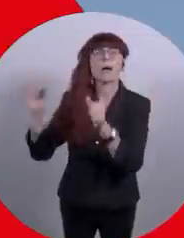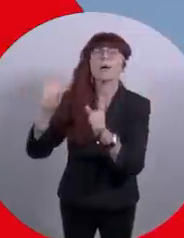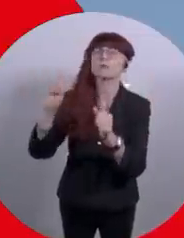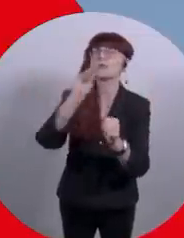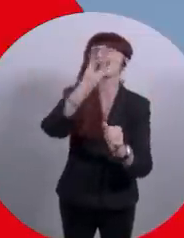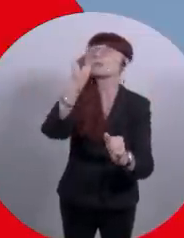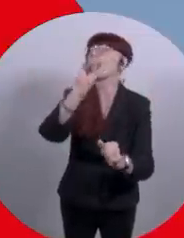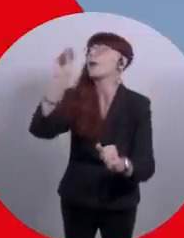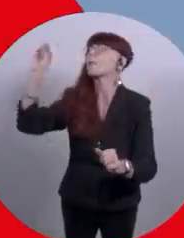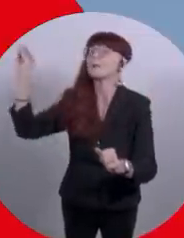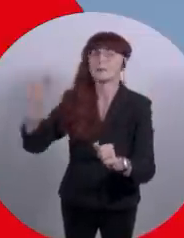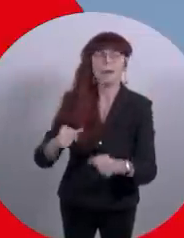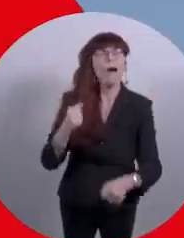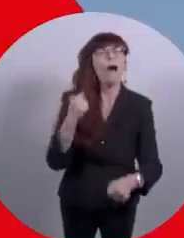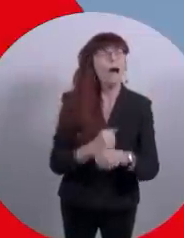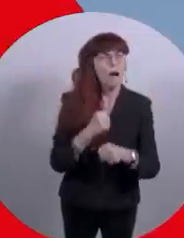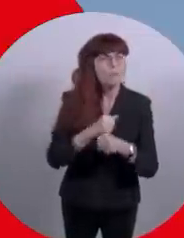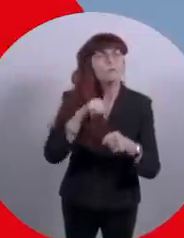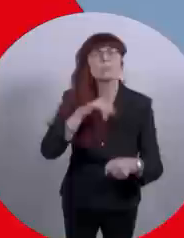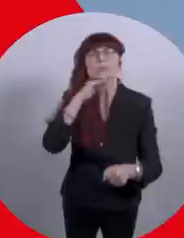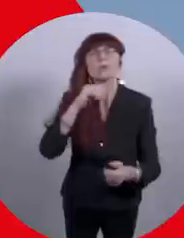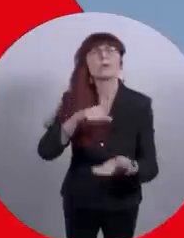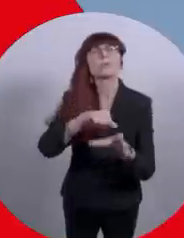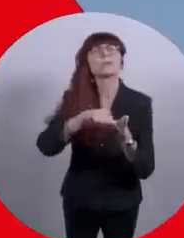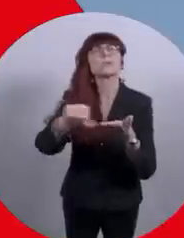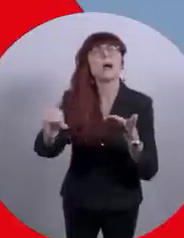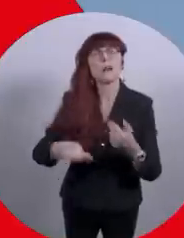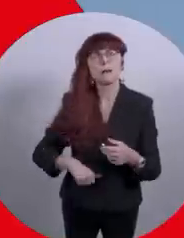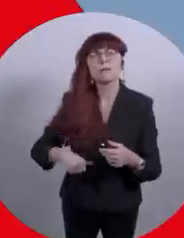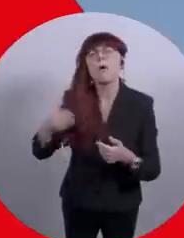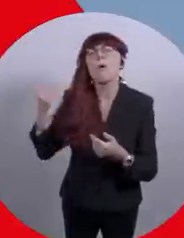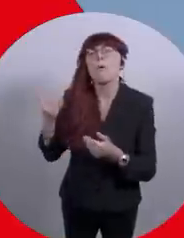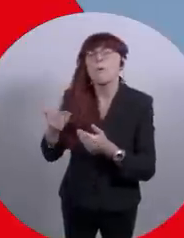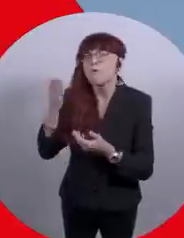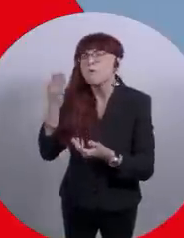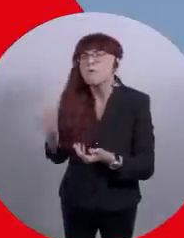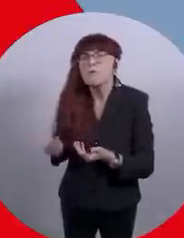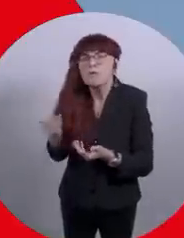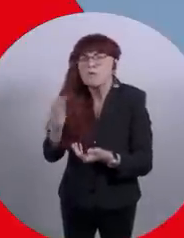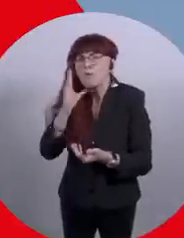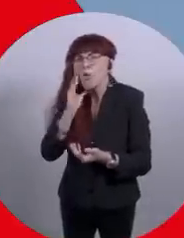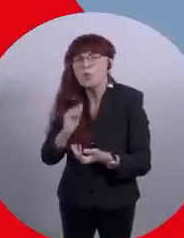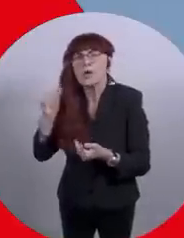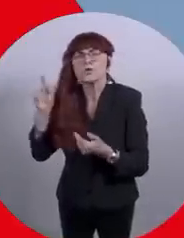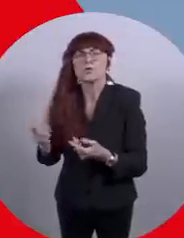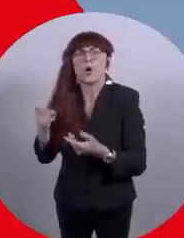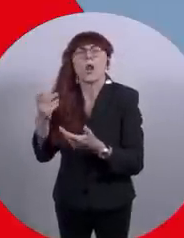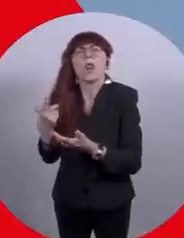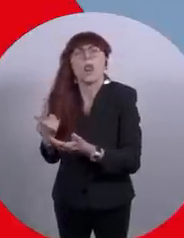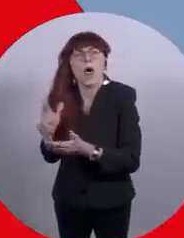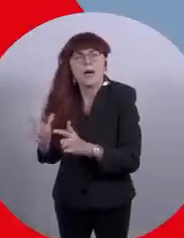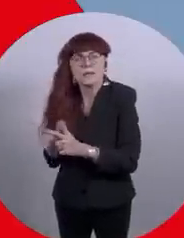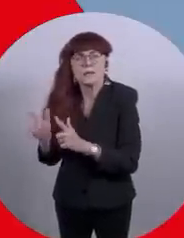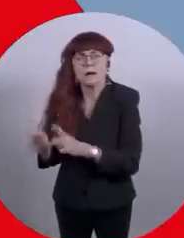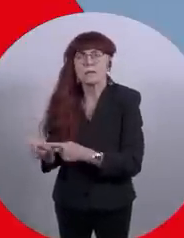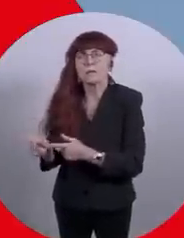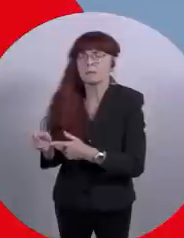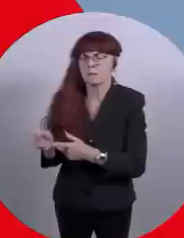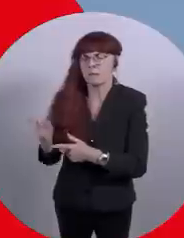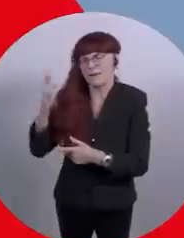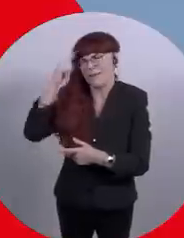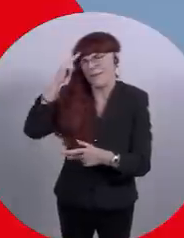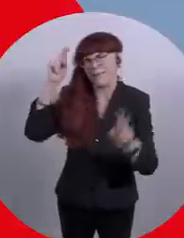Arbeit muss ich lohnen leistbares Wohnen all diese Schlagwort ihr kennt sie besser wie ich die